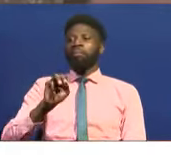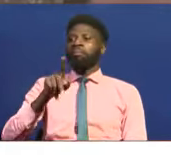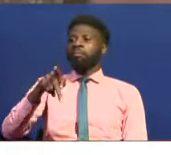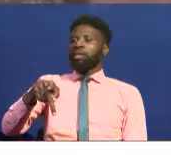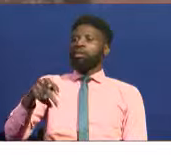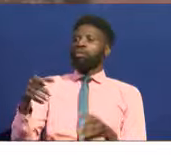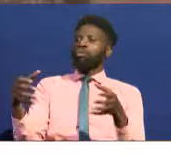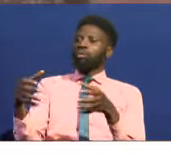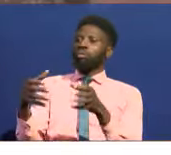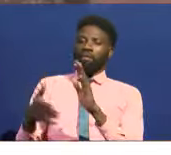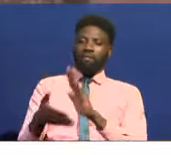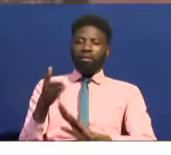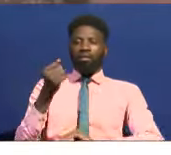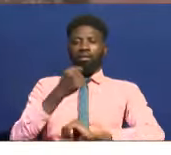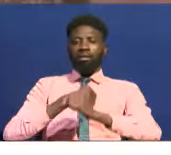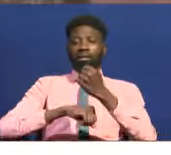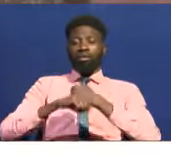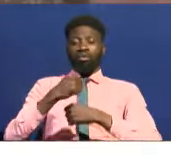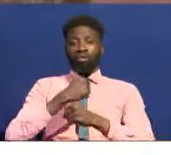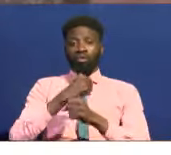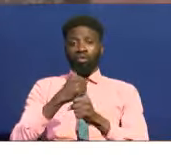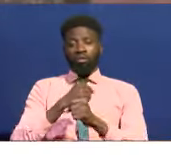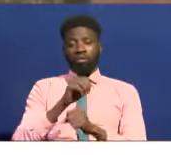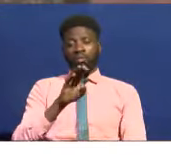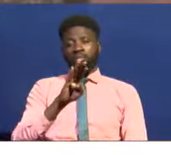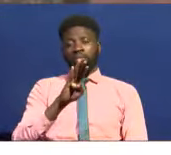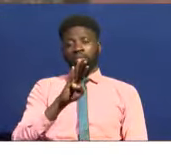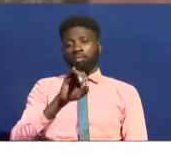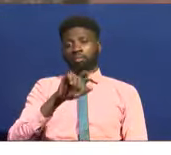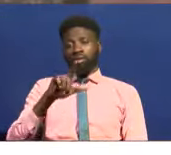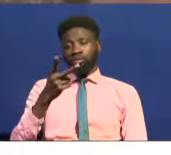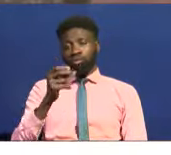a passing of the coffee bill 2023, the cooperative bill